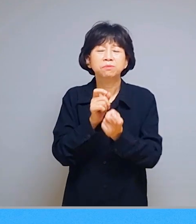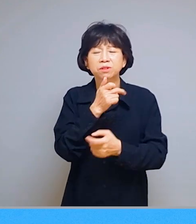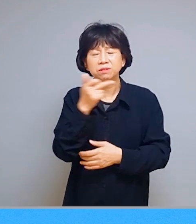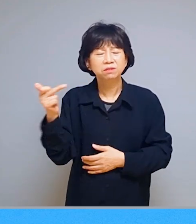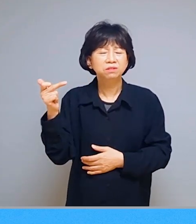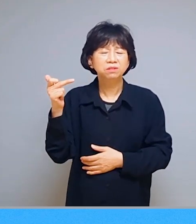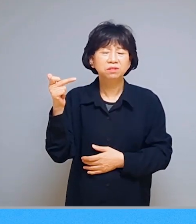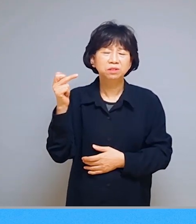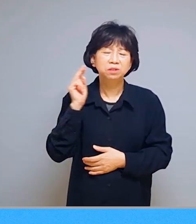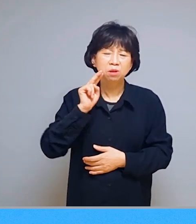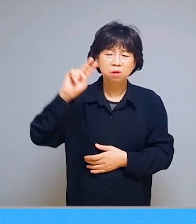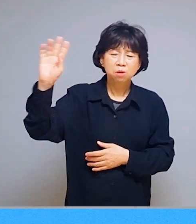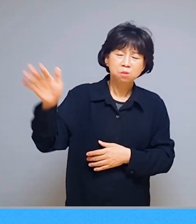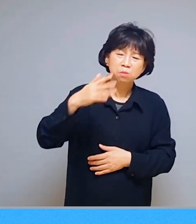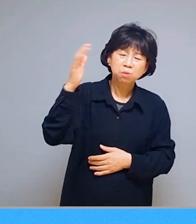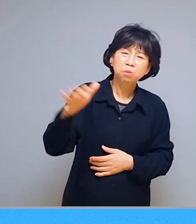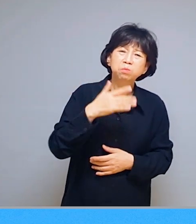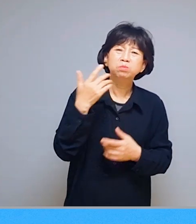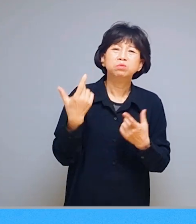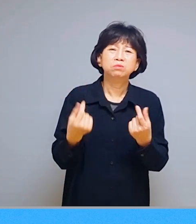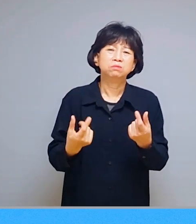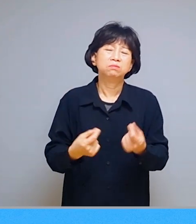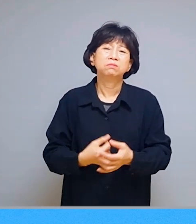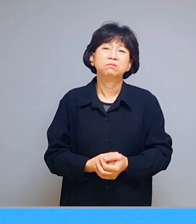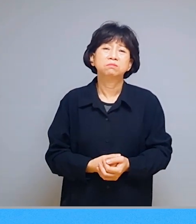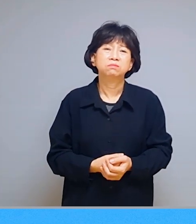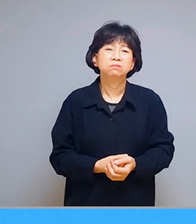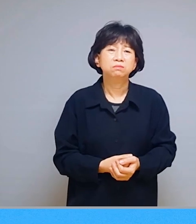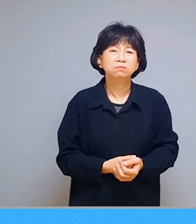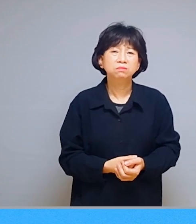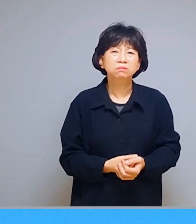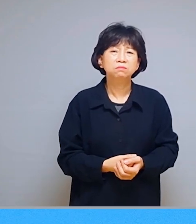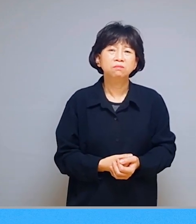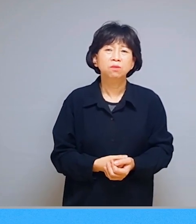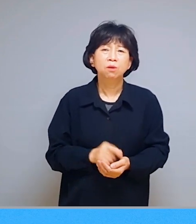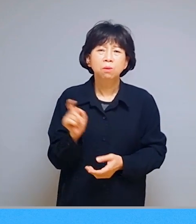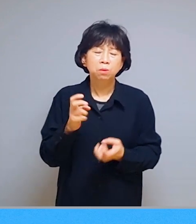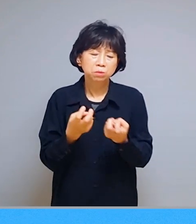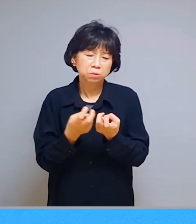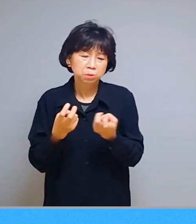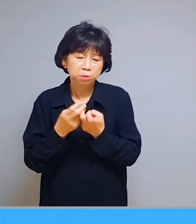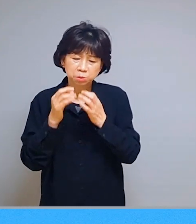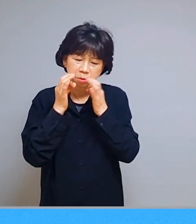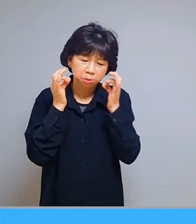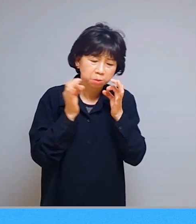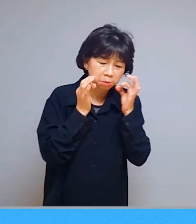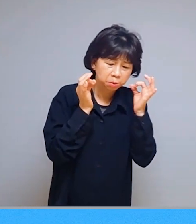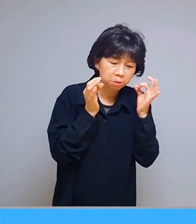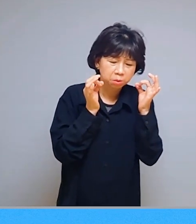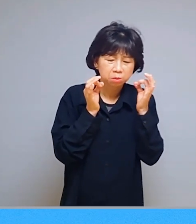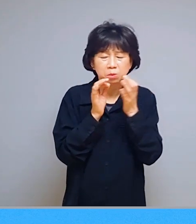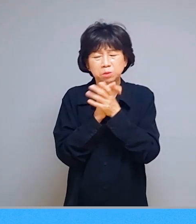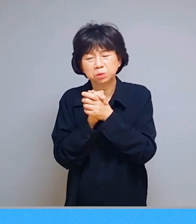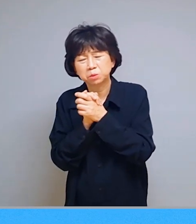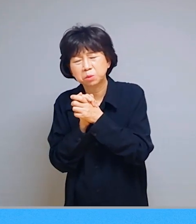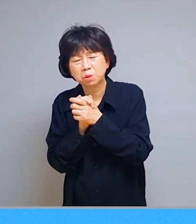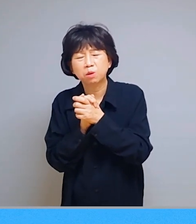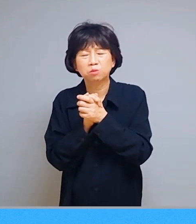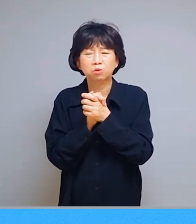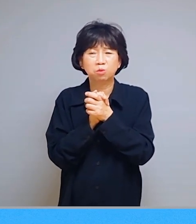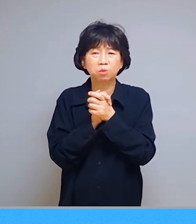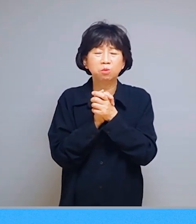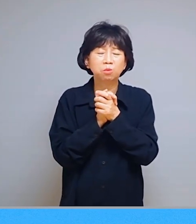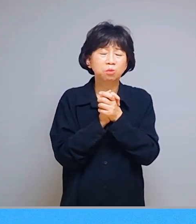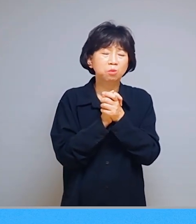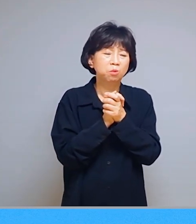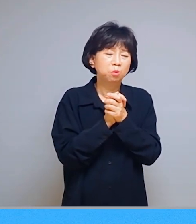폭풍 같은 고난의 순간과도 같습니다. 그래도 좀 해결해 보려고 기도했습니다. 그래도 좀